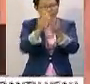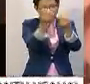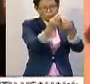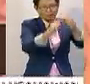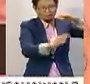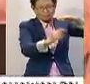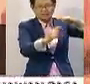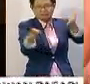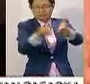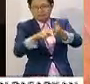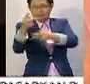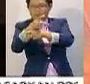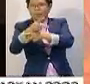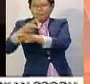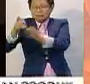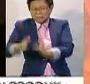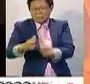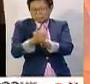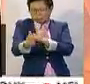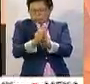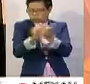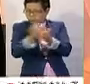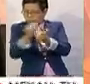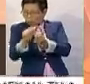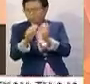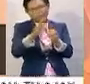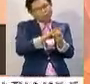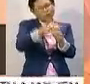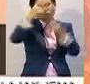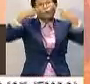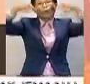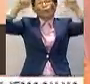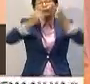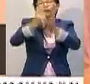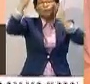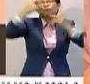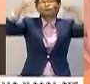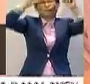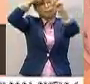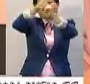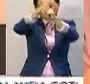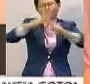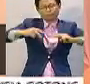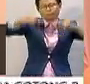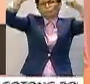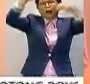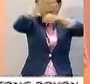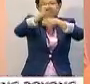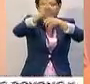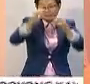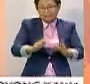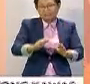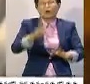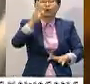taska berdaftar dan pengasuh berkelayakan yang mencukupi akan membantu negara mencapai matlamat untuk meningkatkan tenaga buruh dalam